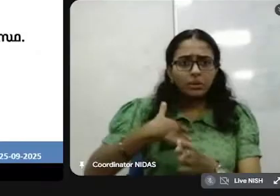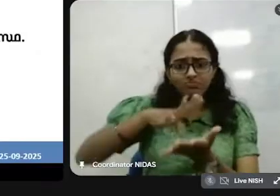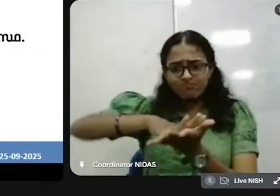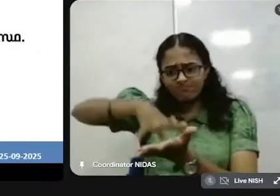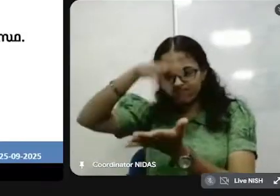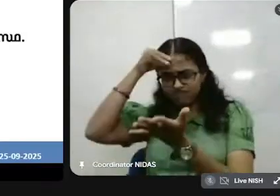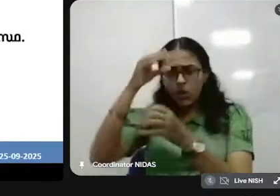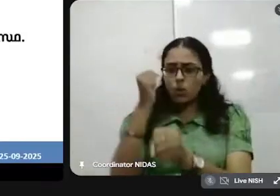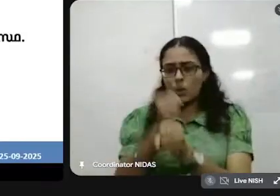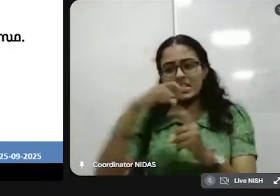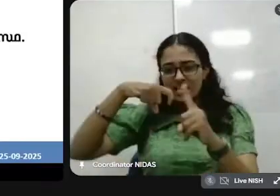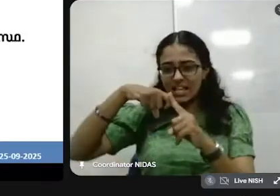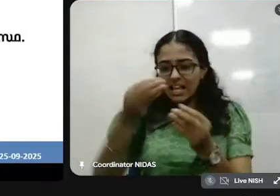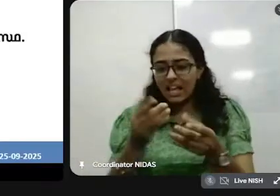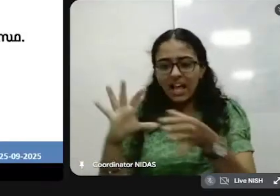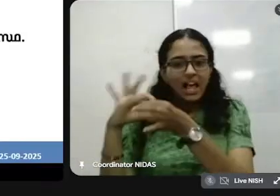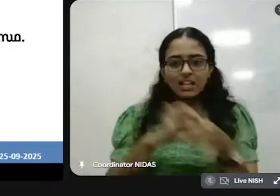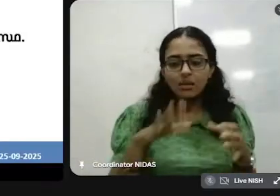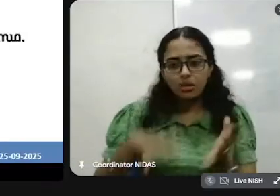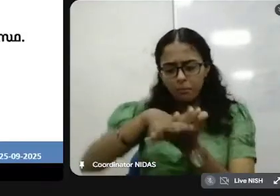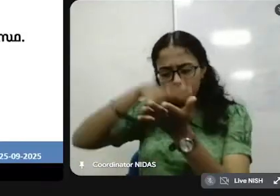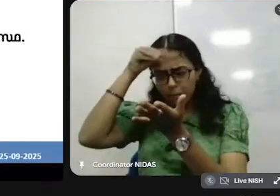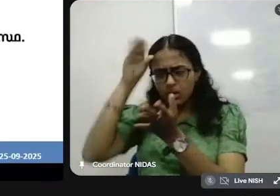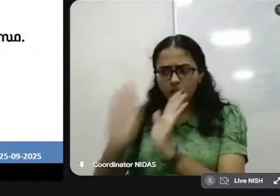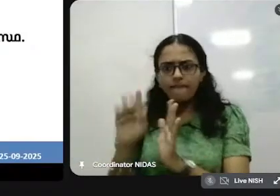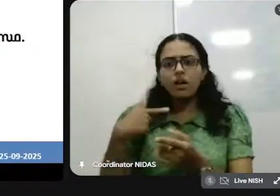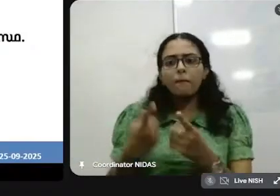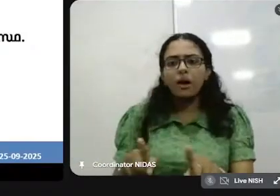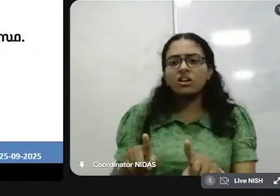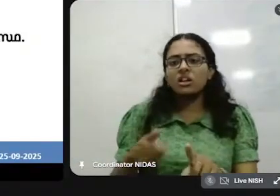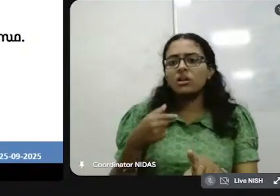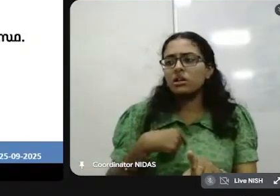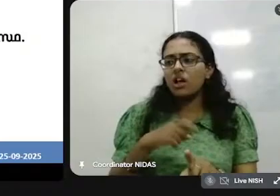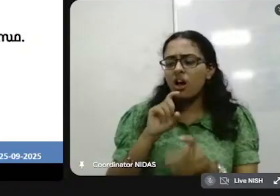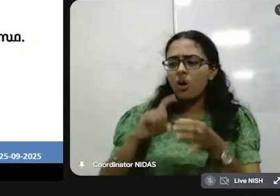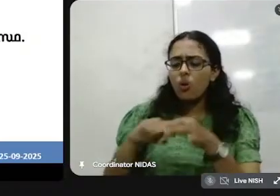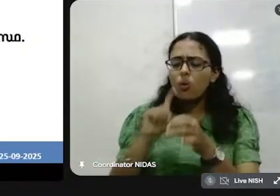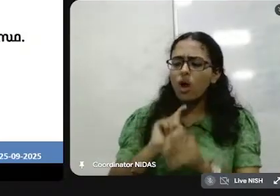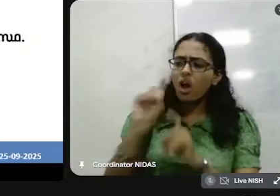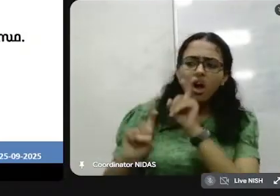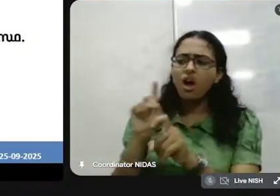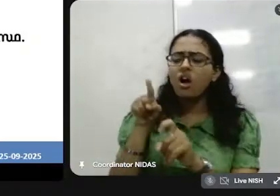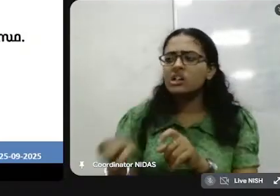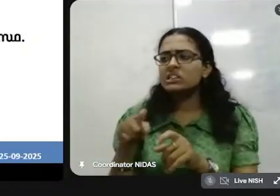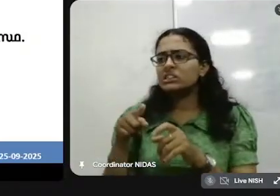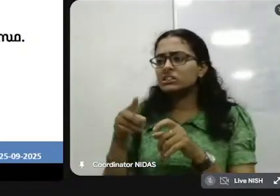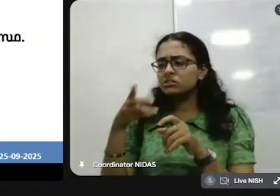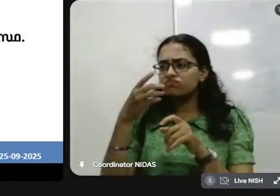അല്ല ജനറൽ നോളജ് പരമായിട്ടുള്ള കാര്യങ്ങൾ, ഇതൊക്കെ ചോദിക്കുമ്പോൾ സ്ട്രോക്ക് വന്ന ആൾക്ക് ചിലപ്പം ഓർത്തെടുക്കാൻ